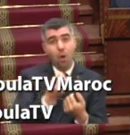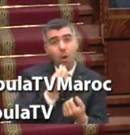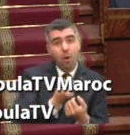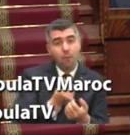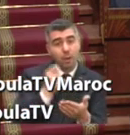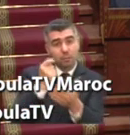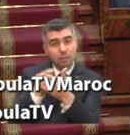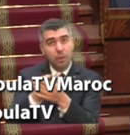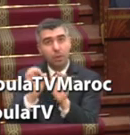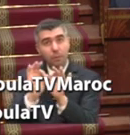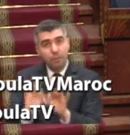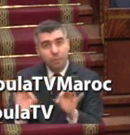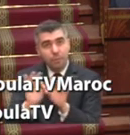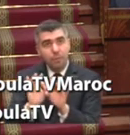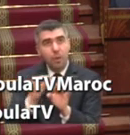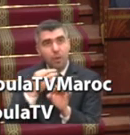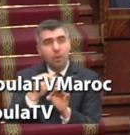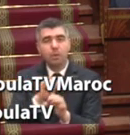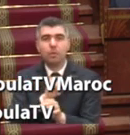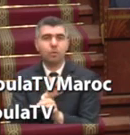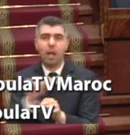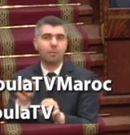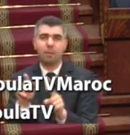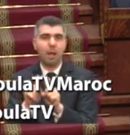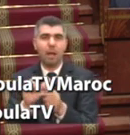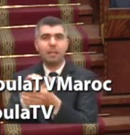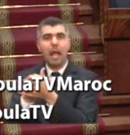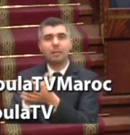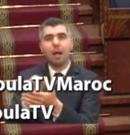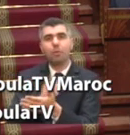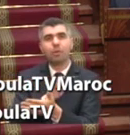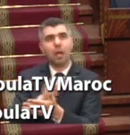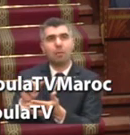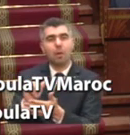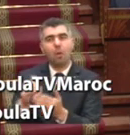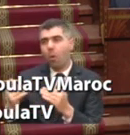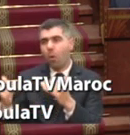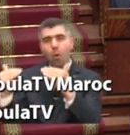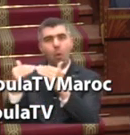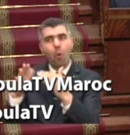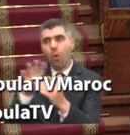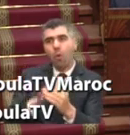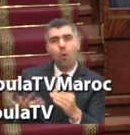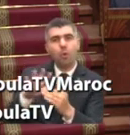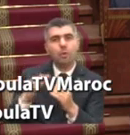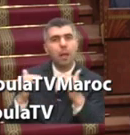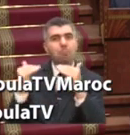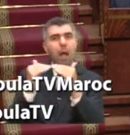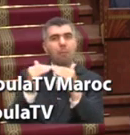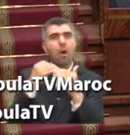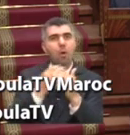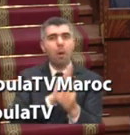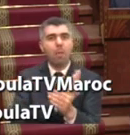يخلصش بحال اللي عنده الدراري، وبالتالي هذا ما كاينش منطق ديال التضامن. التضامن أن كلشي نخلصوا بحال بحال وندخلوا